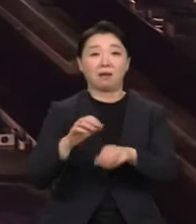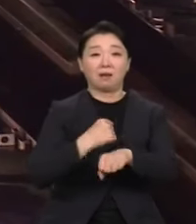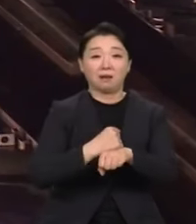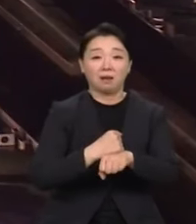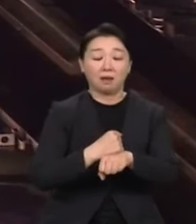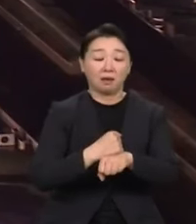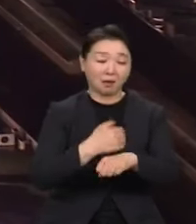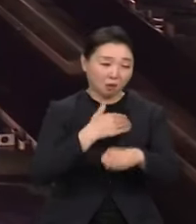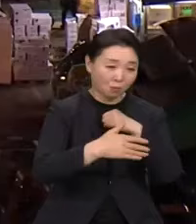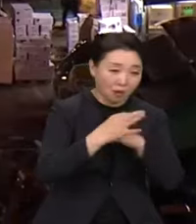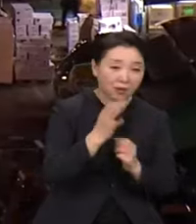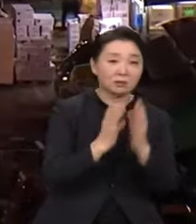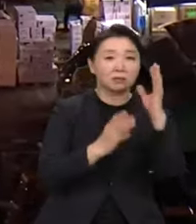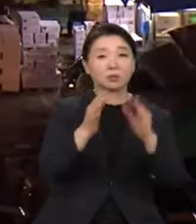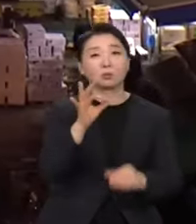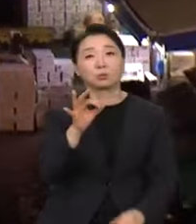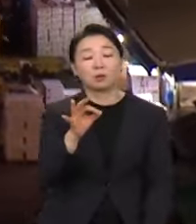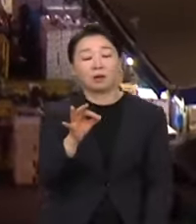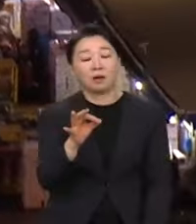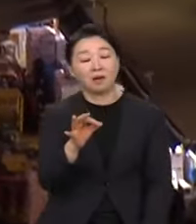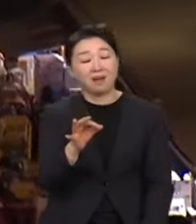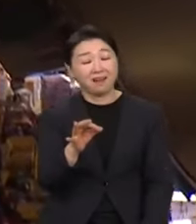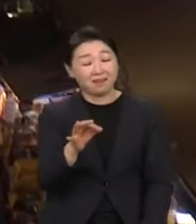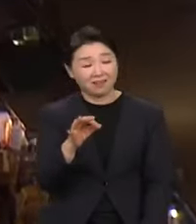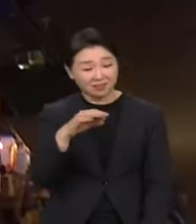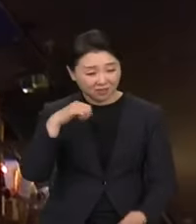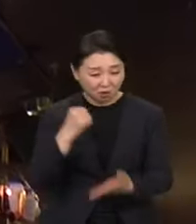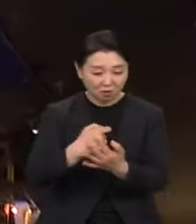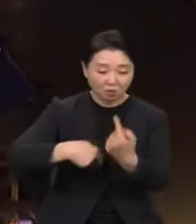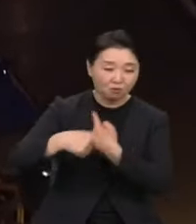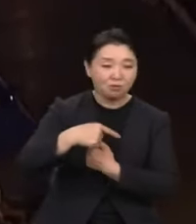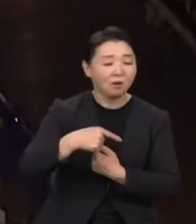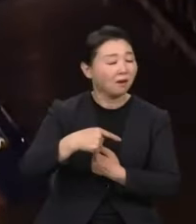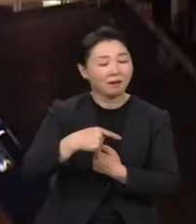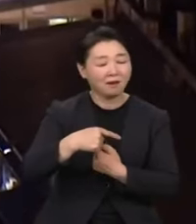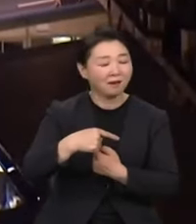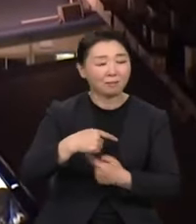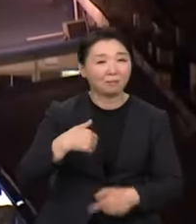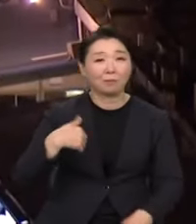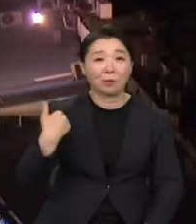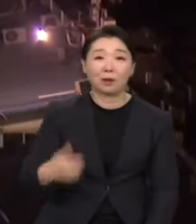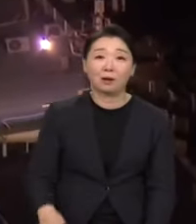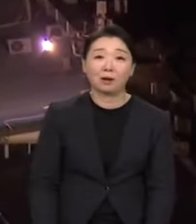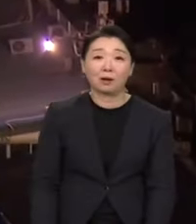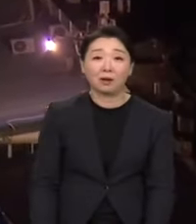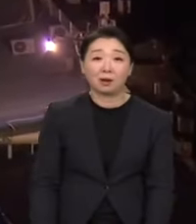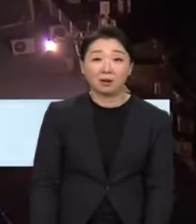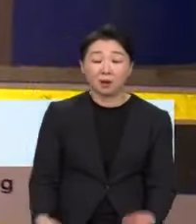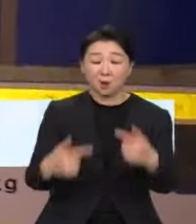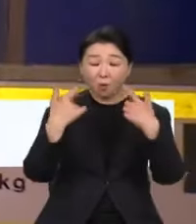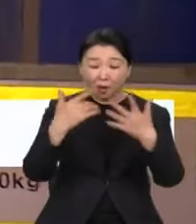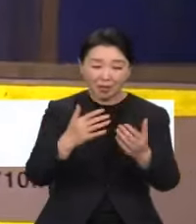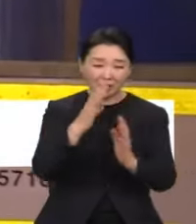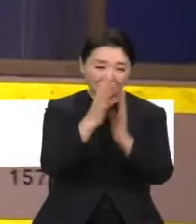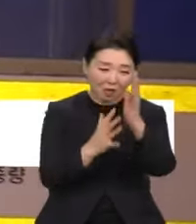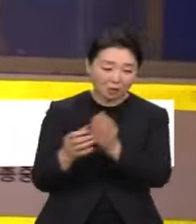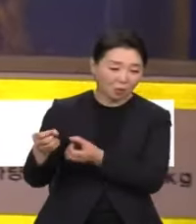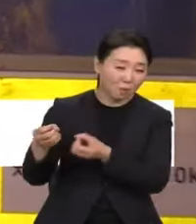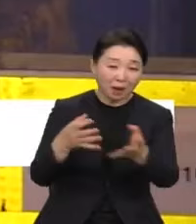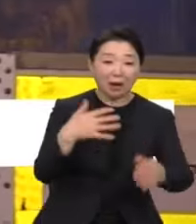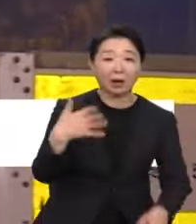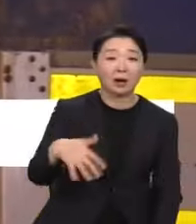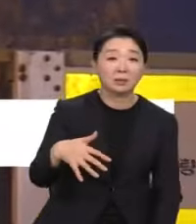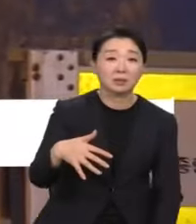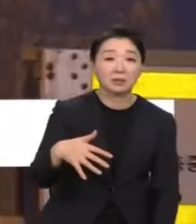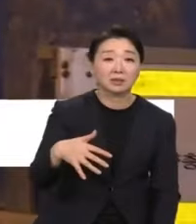뛴 과일과 채소 공급이 언제 정상화할진 미지수입니다. 뚜렷한 공급 대책 없이 가격 상승이